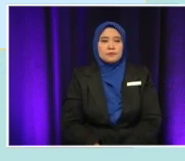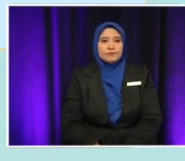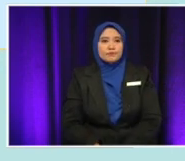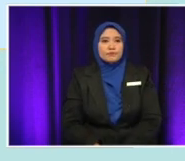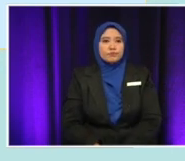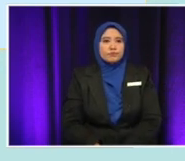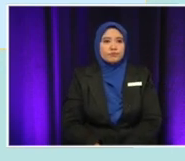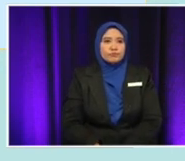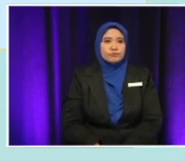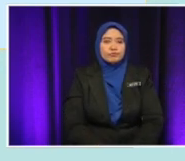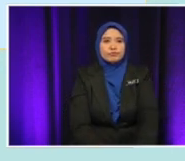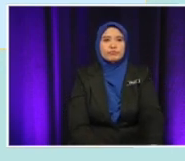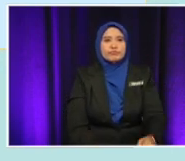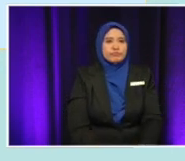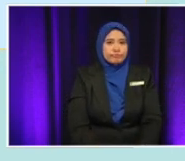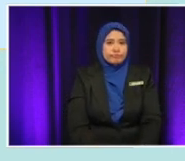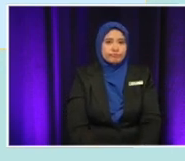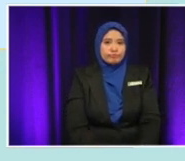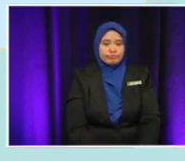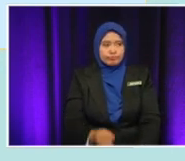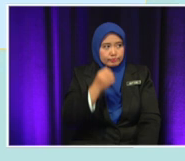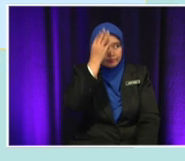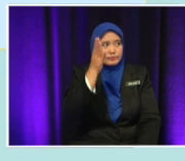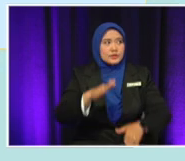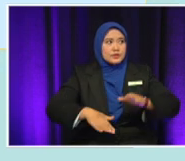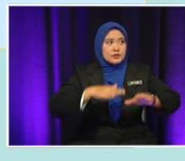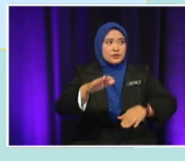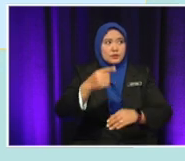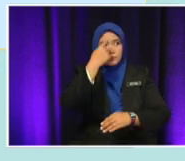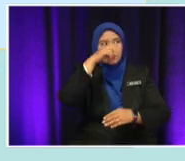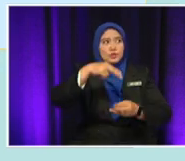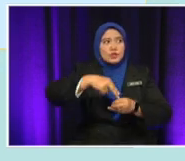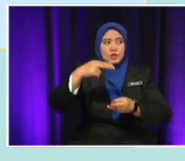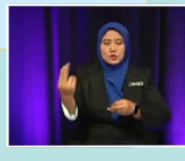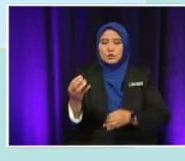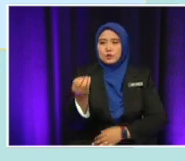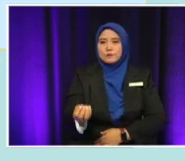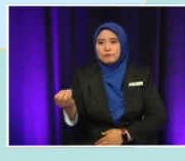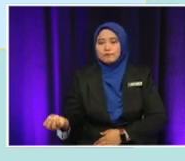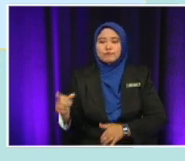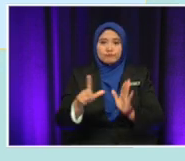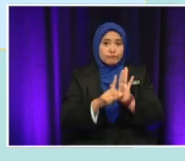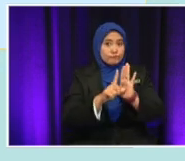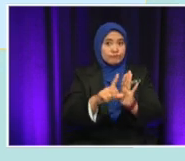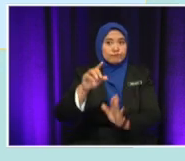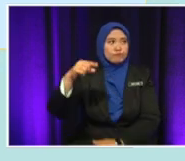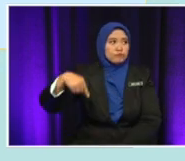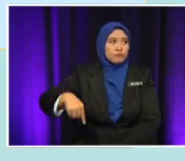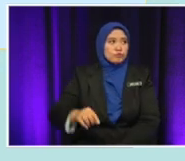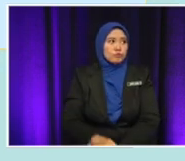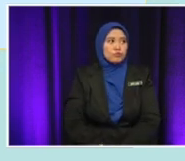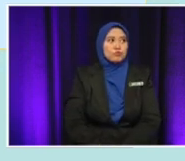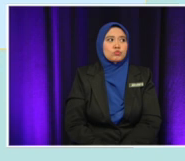melalui operasi fitur gabungan di jawaban 3i Pak Markas nah jadi Bagaimana pula kita hasilkan